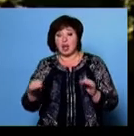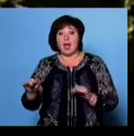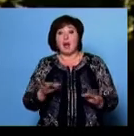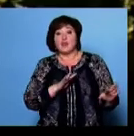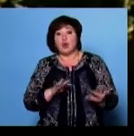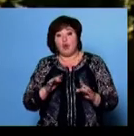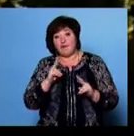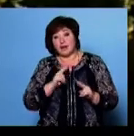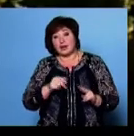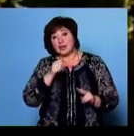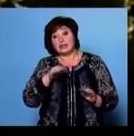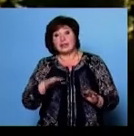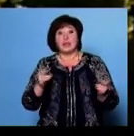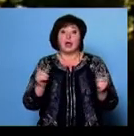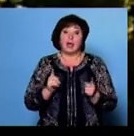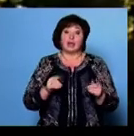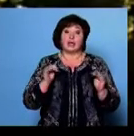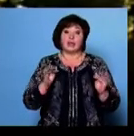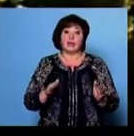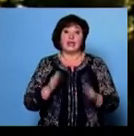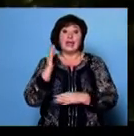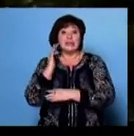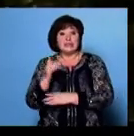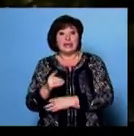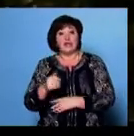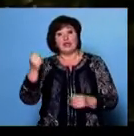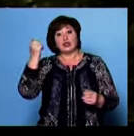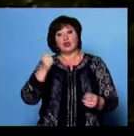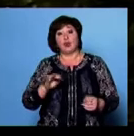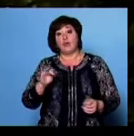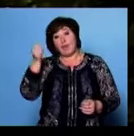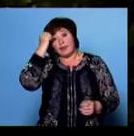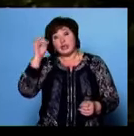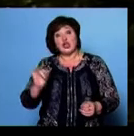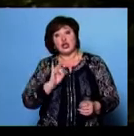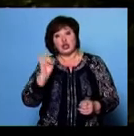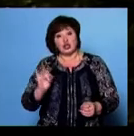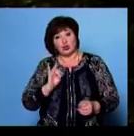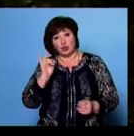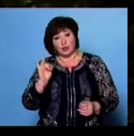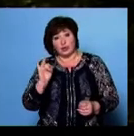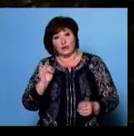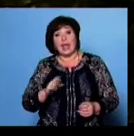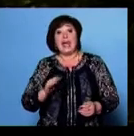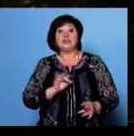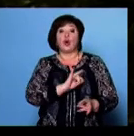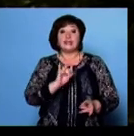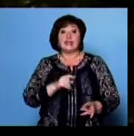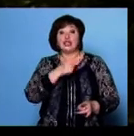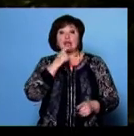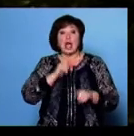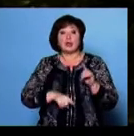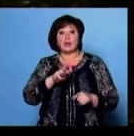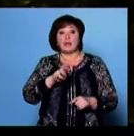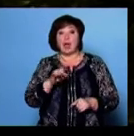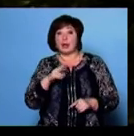экспертизы. И только потом она попадет в единый реестр памятников истории и культуры народов России. На исторической родине марийцев Мариэл